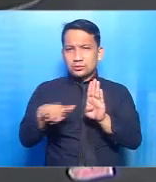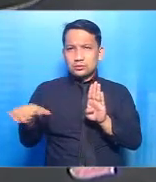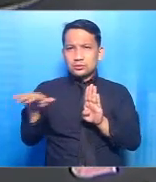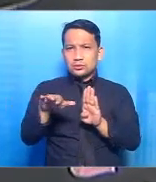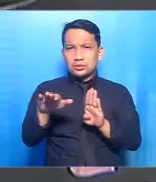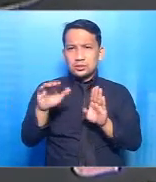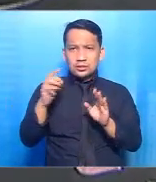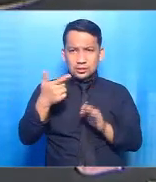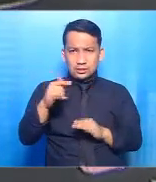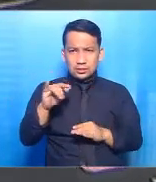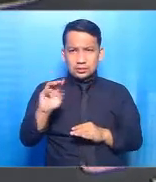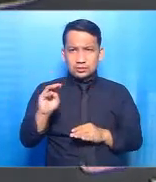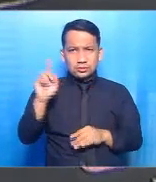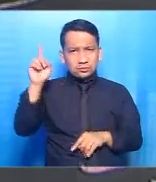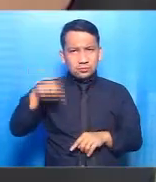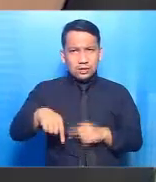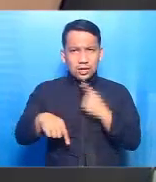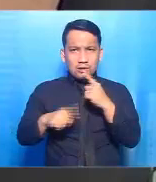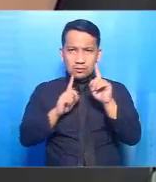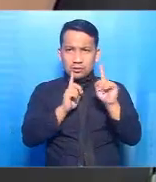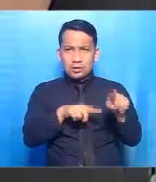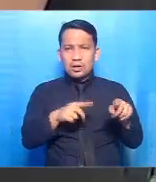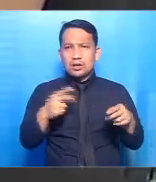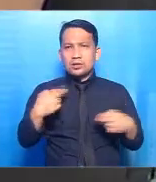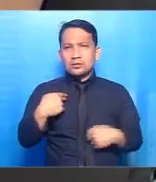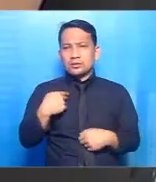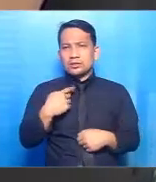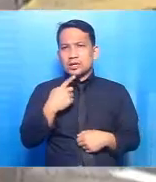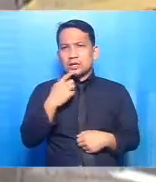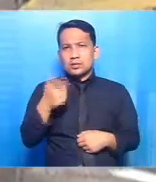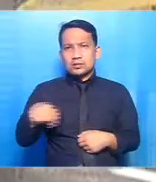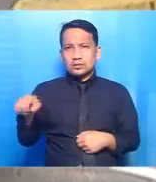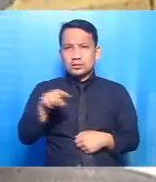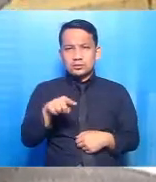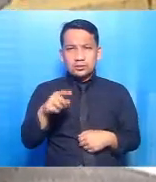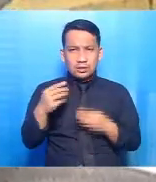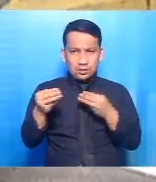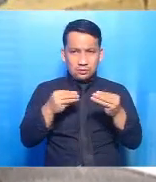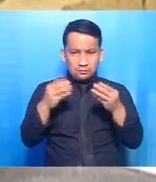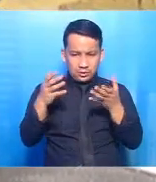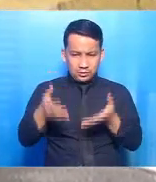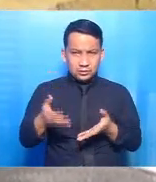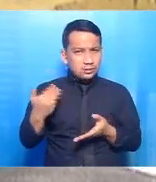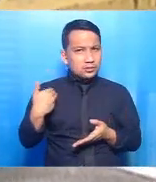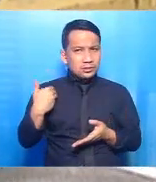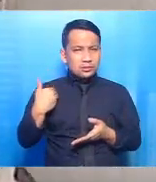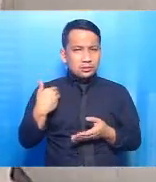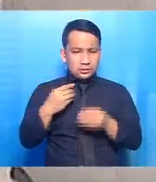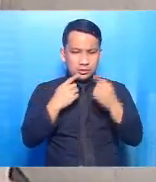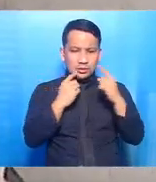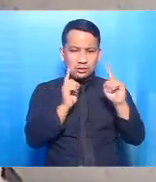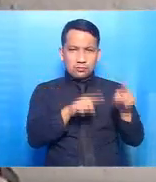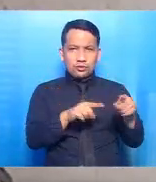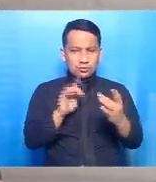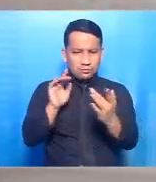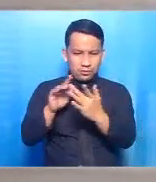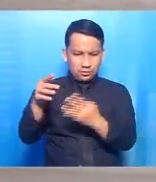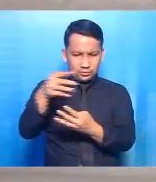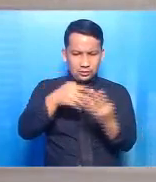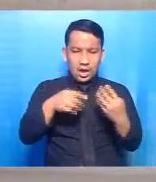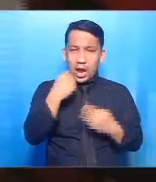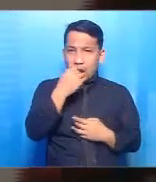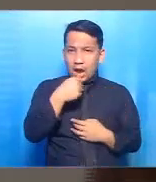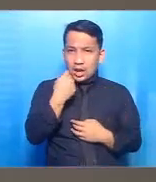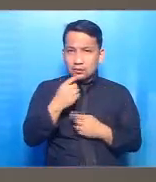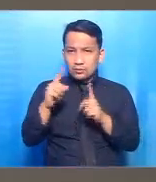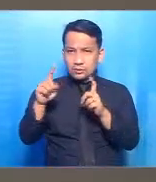isang gym na bigo umanong i-report na nagpositibo sa COVID-19 ang kanilang manager. Magsasagawa muna ng contact tracing at swab